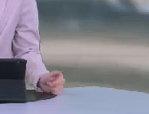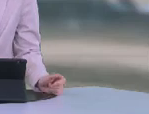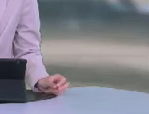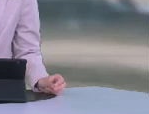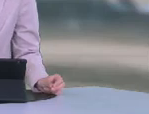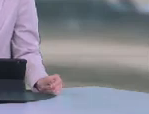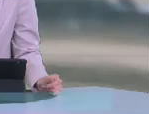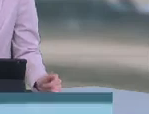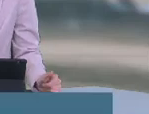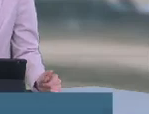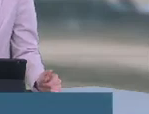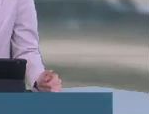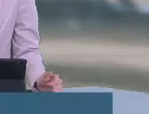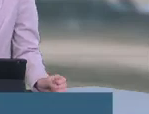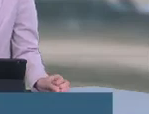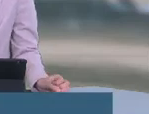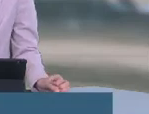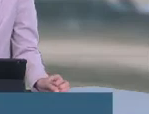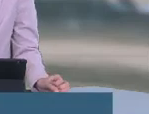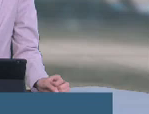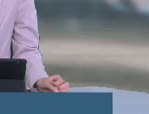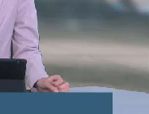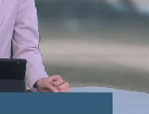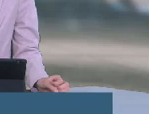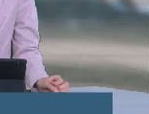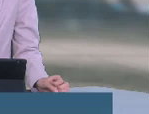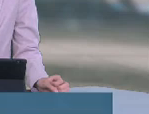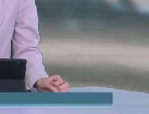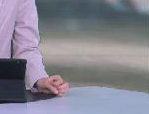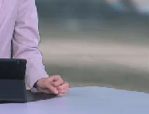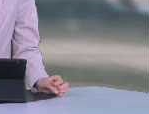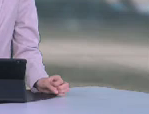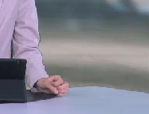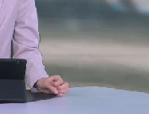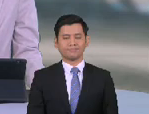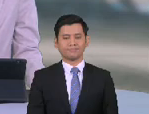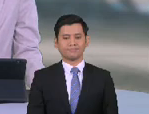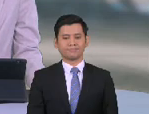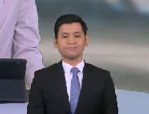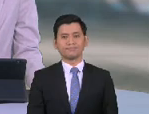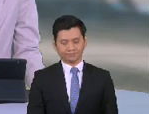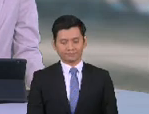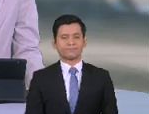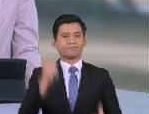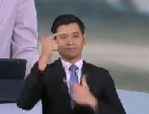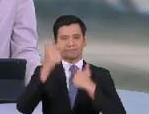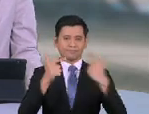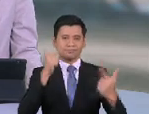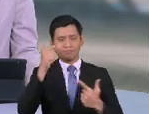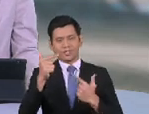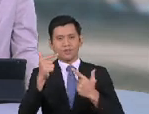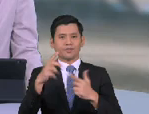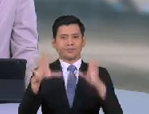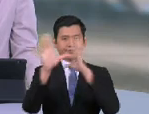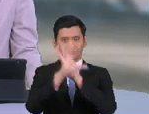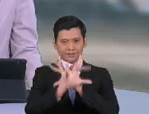Assalamualaikum dan salam Malaysia Madani. Kembara kenali Borneo pada pesta keramaian bersama rakyat di Pantai Bungai Bakenu Miri yang